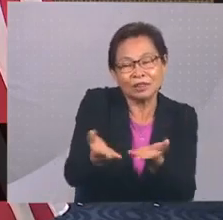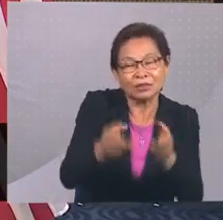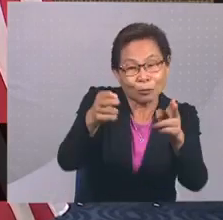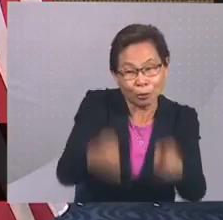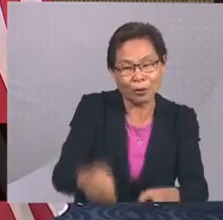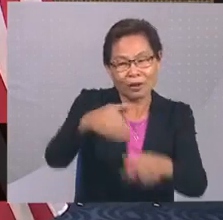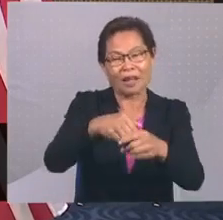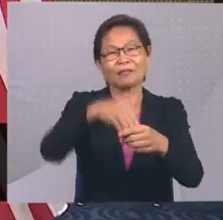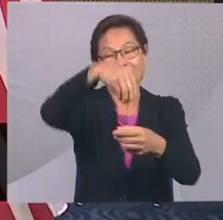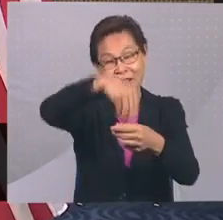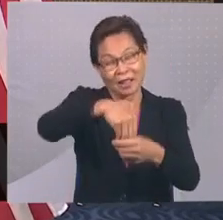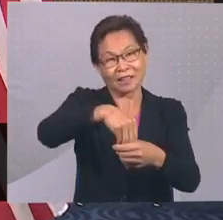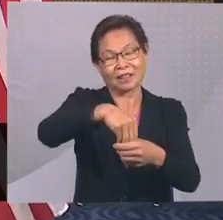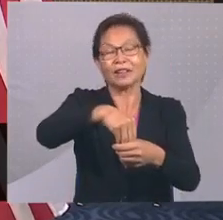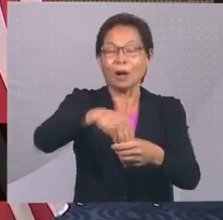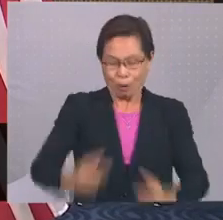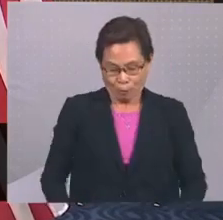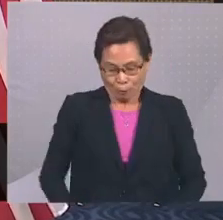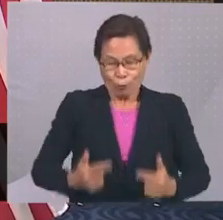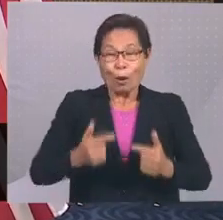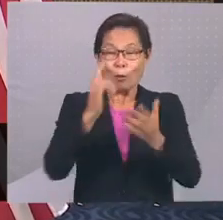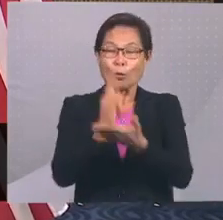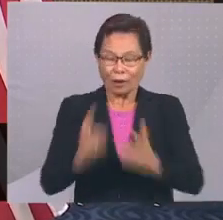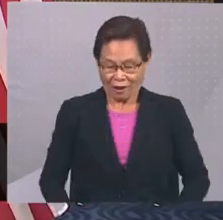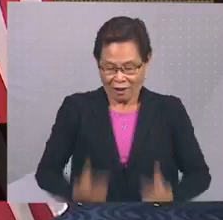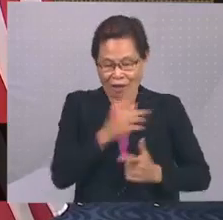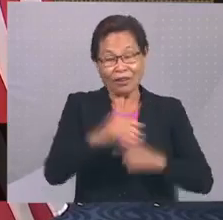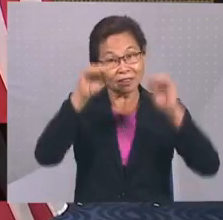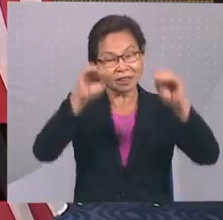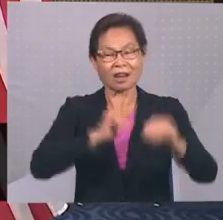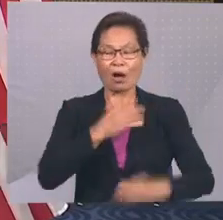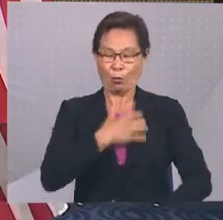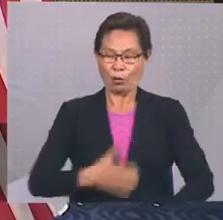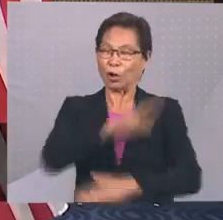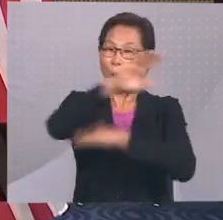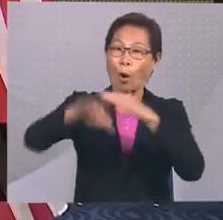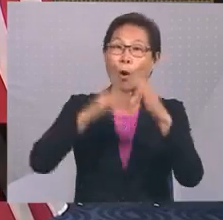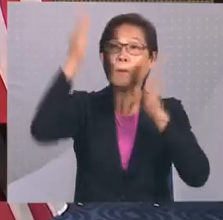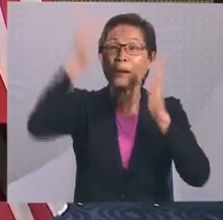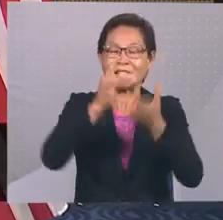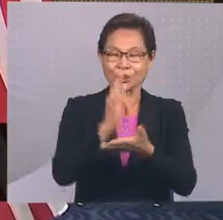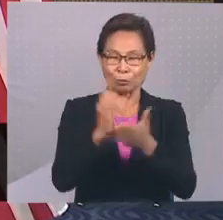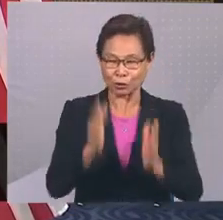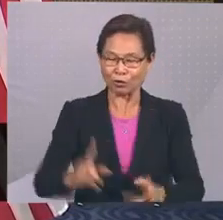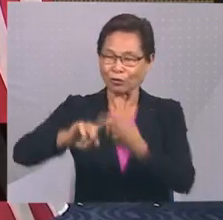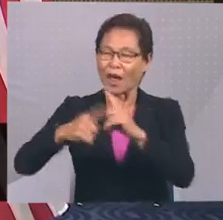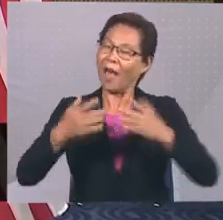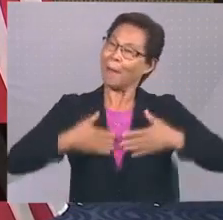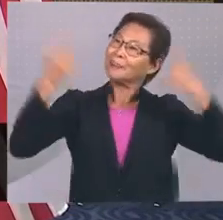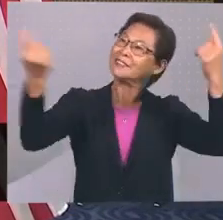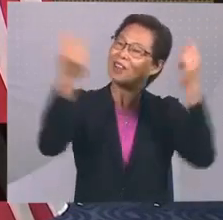embodied in the Buddha's life and teachings. I wish all Malaysian Buddhist friends a happy celebration with